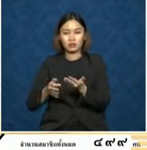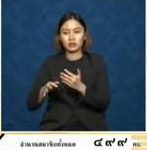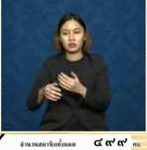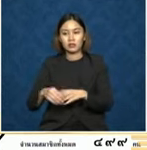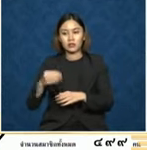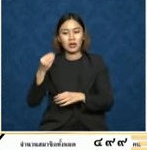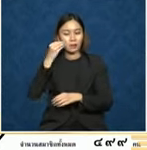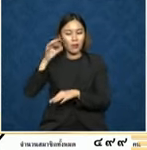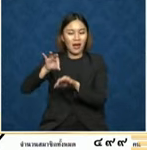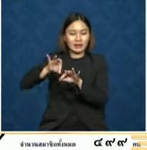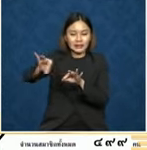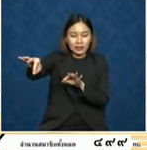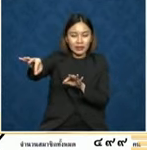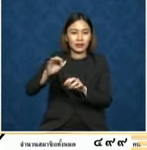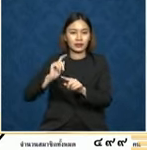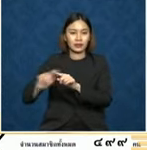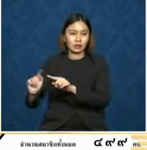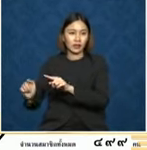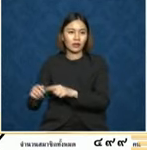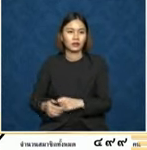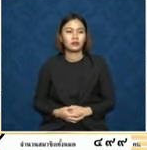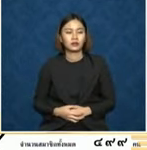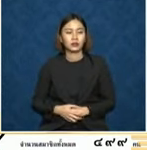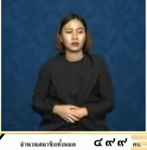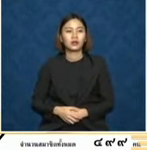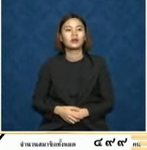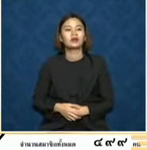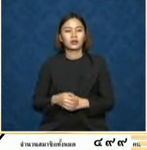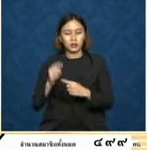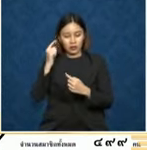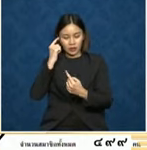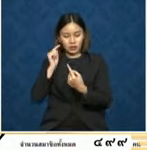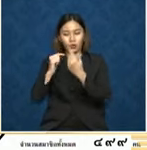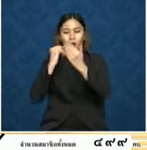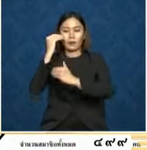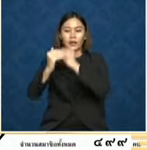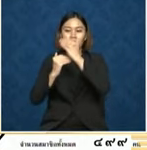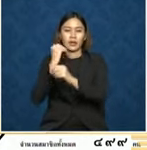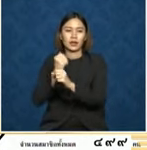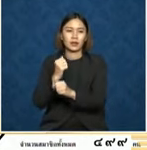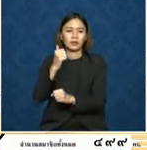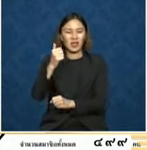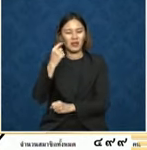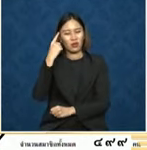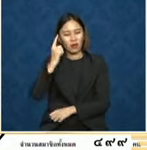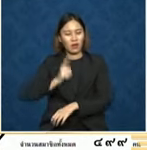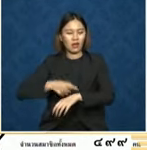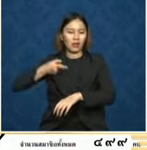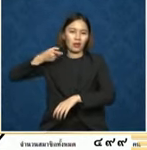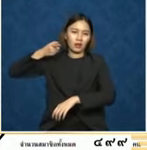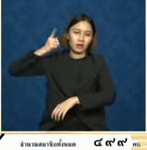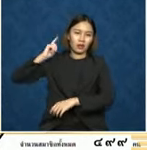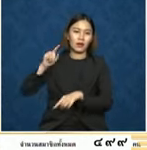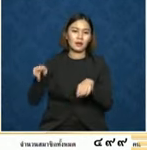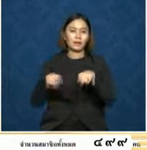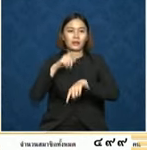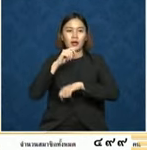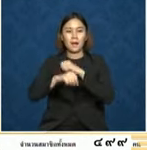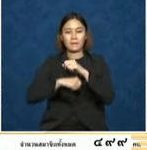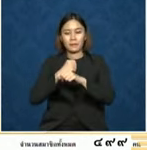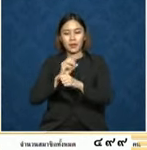ที่ห่างไกลเผื่อจะได้พัฒนาได้ก็ใช้เวลานานเช่นในปีงบประมา